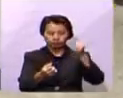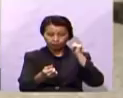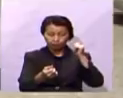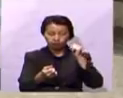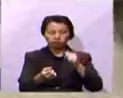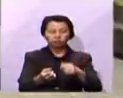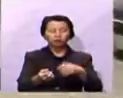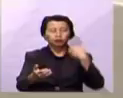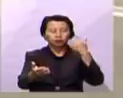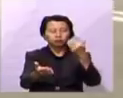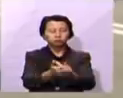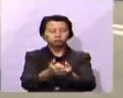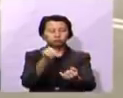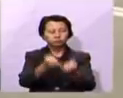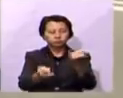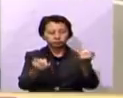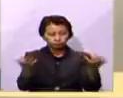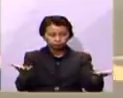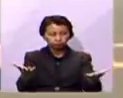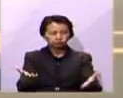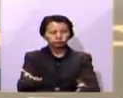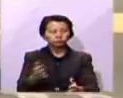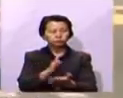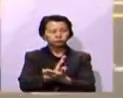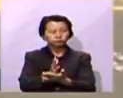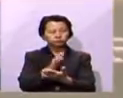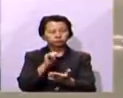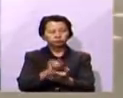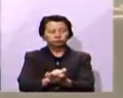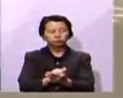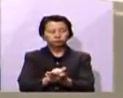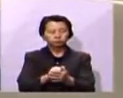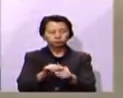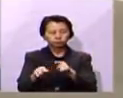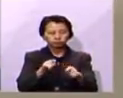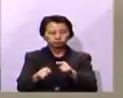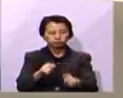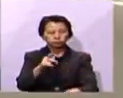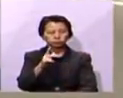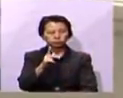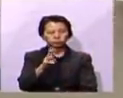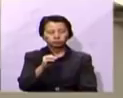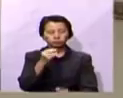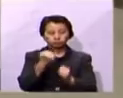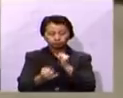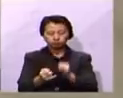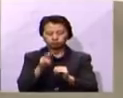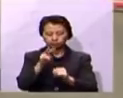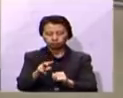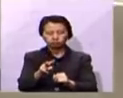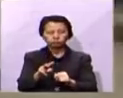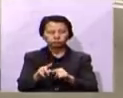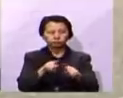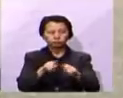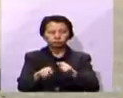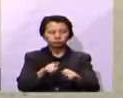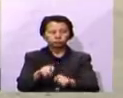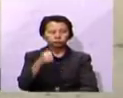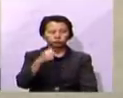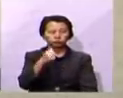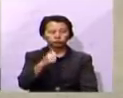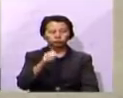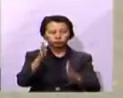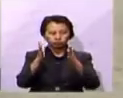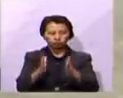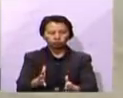pendahulu sehingga ke penamat. Sementara dalam persaingan di kilometer terakhir, menyaksikan pertarungan sengit 10